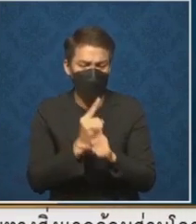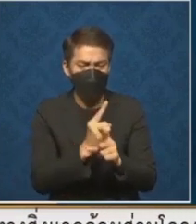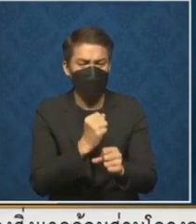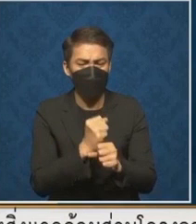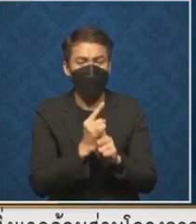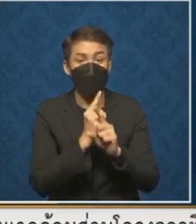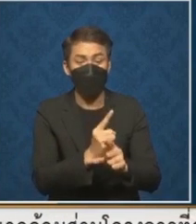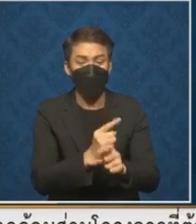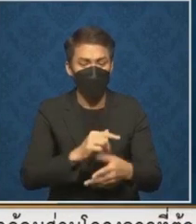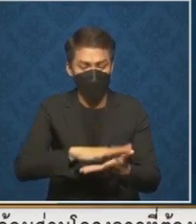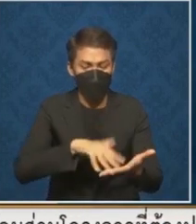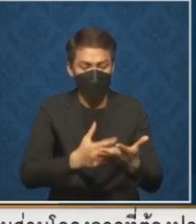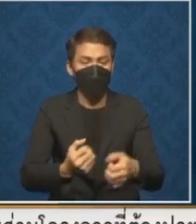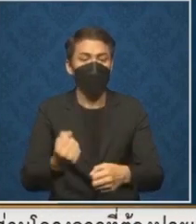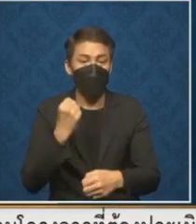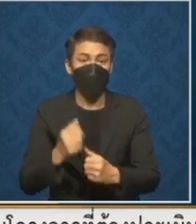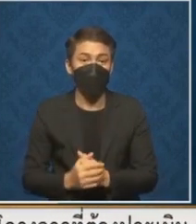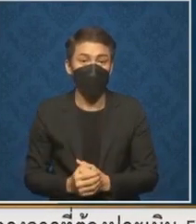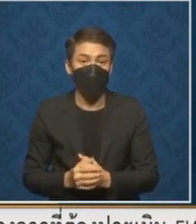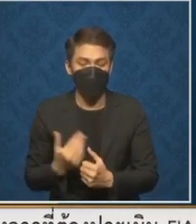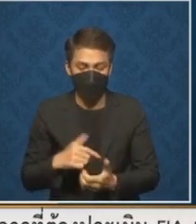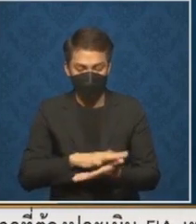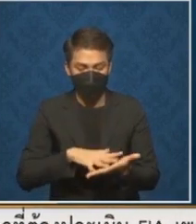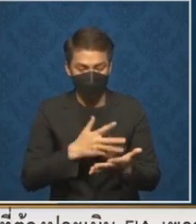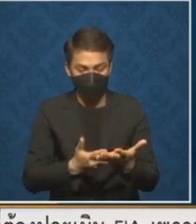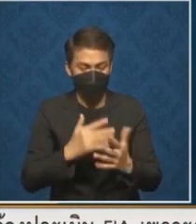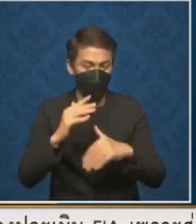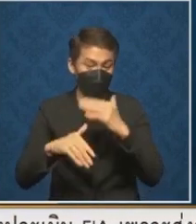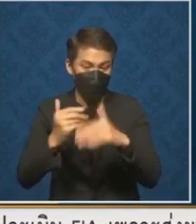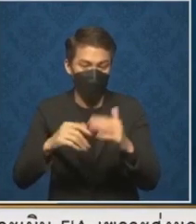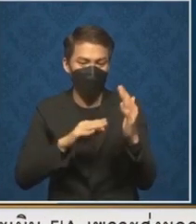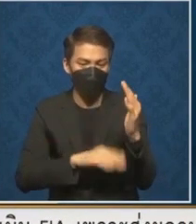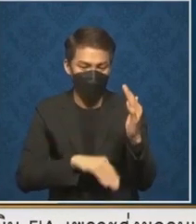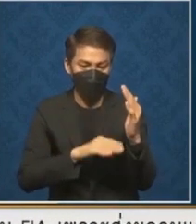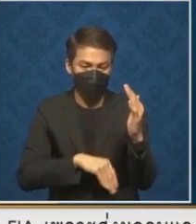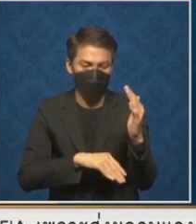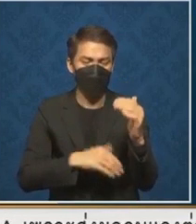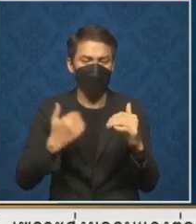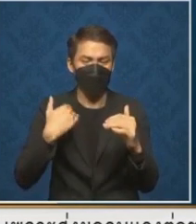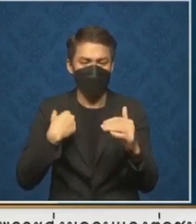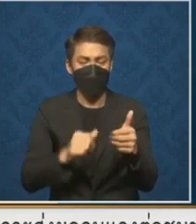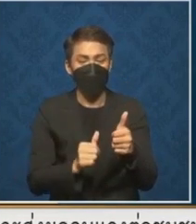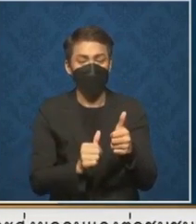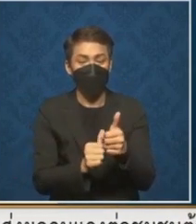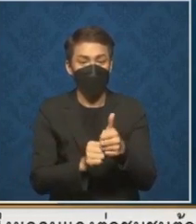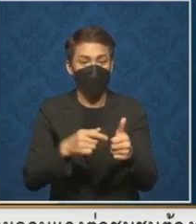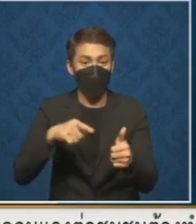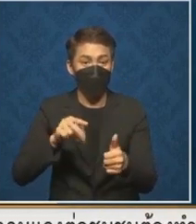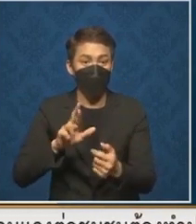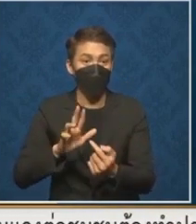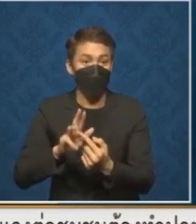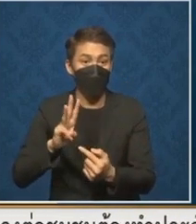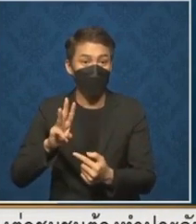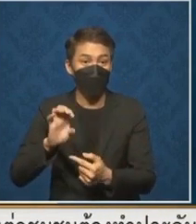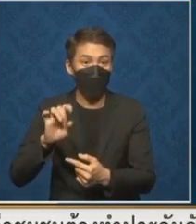คงท่านมีคณะกำการยุจสารตพธนาพลัใต้ที่ทานใโกอาจจะให้ท่านลองกระวษณเป็นมี